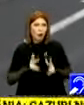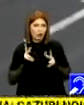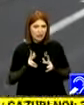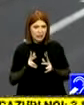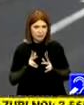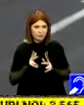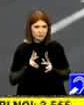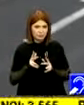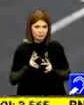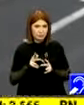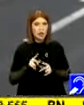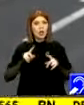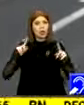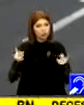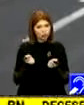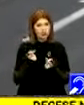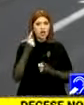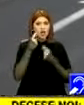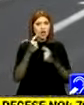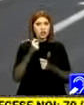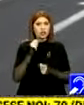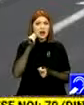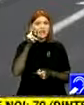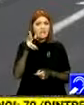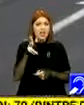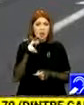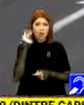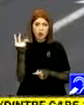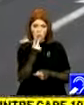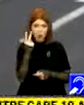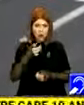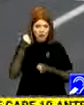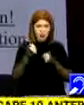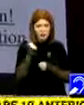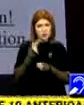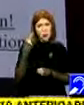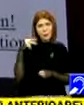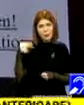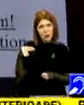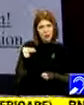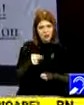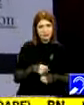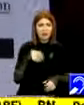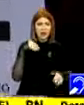reface. Totodată încercați ca la fiecare 2 ore de condus să faceți o pauză.